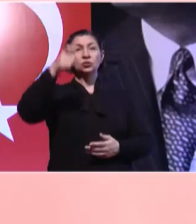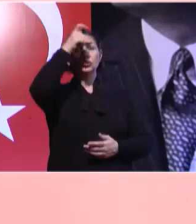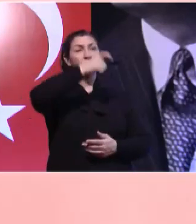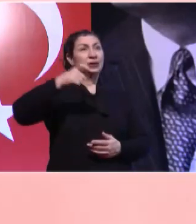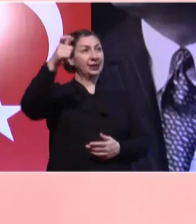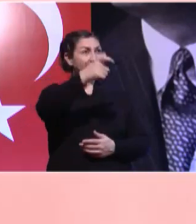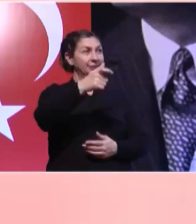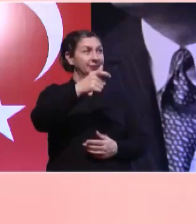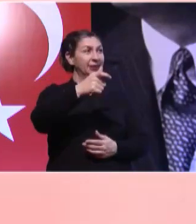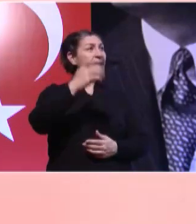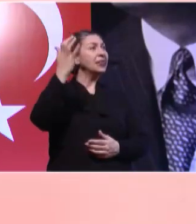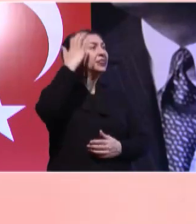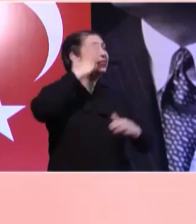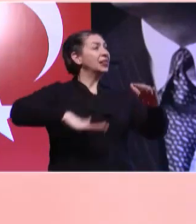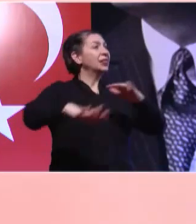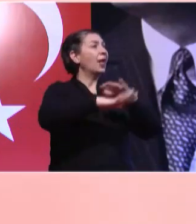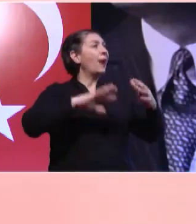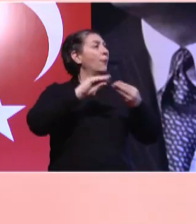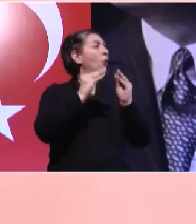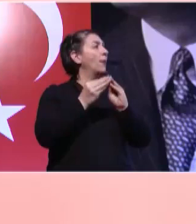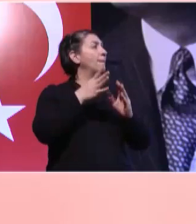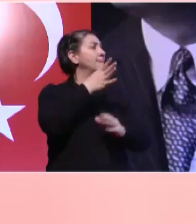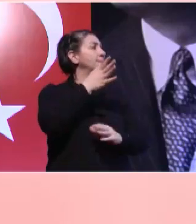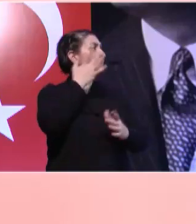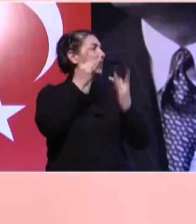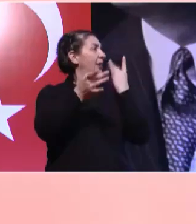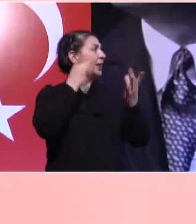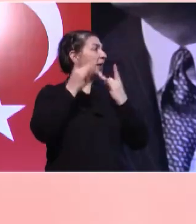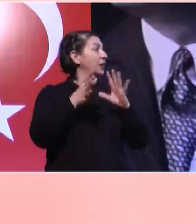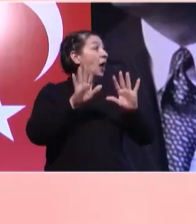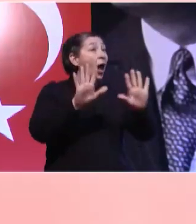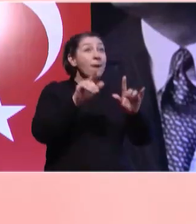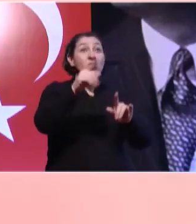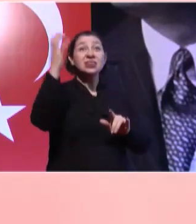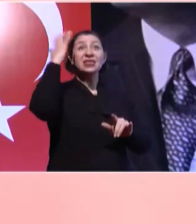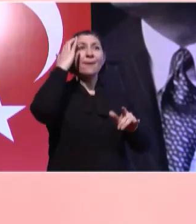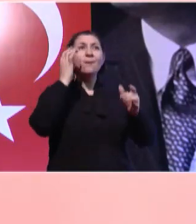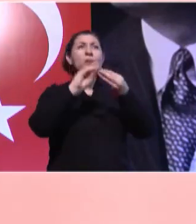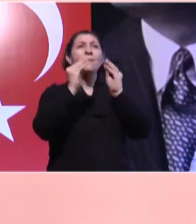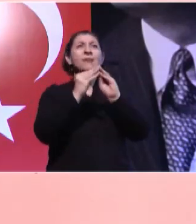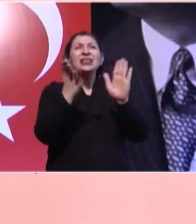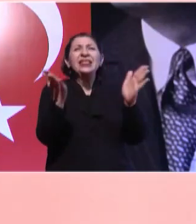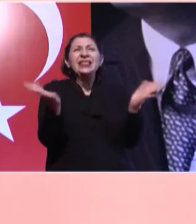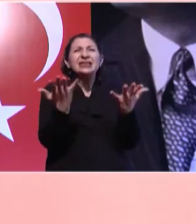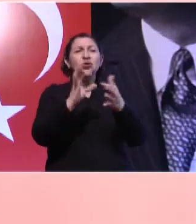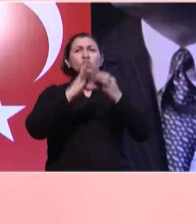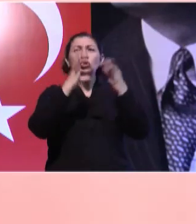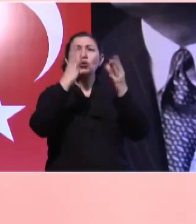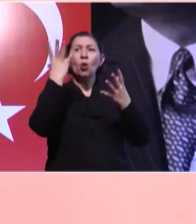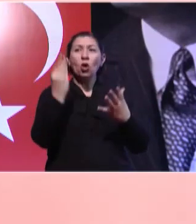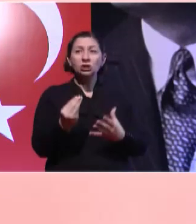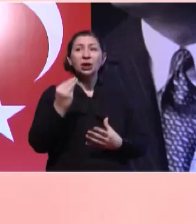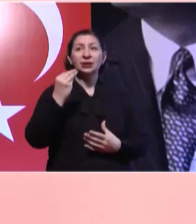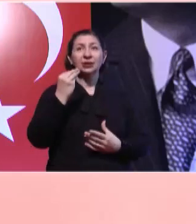Türkiye'nin temel sorunlarını belirleyen ama bu temel sorunlara nasıl çözüm üreteceğini